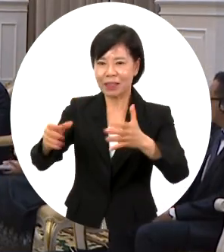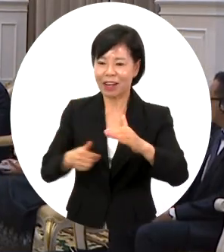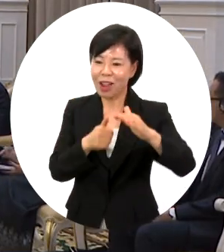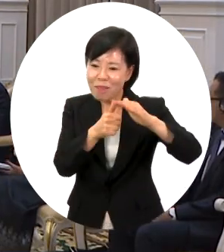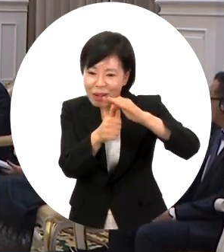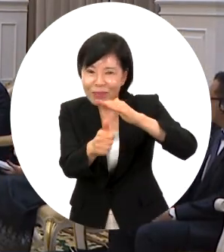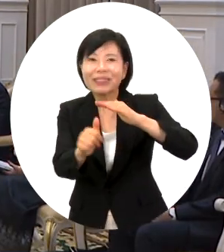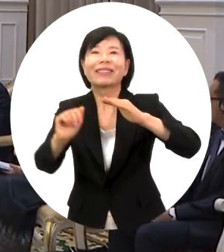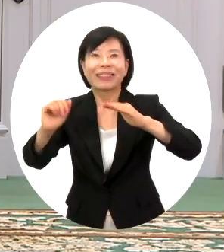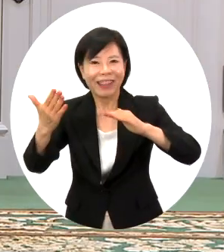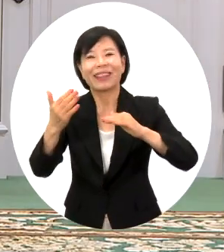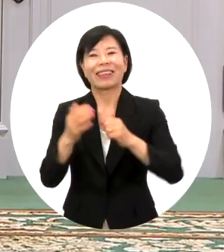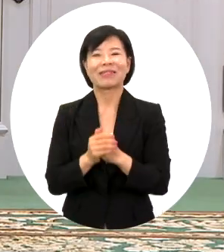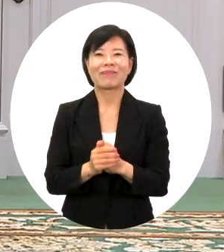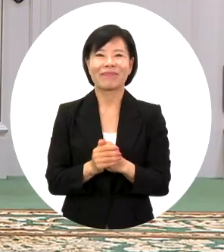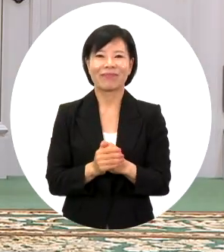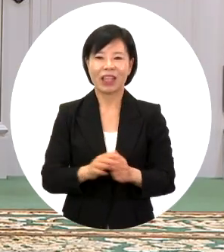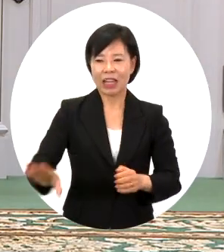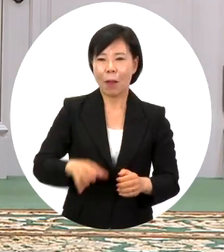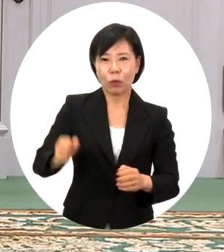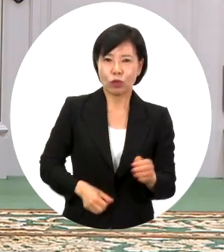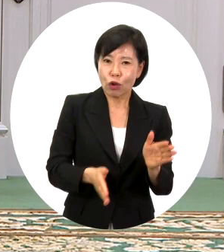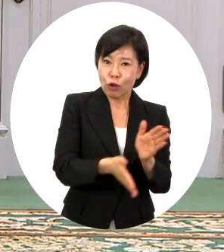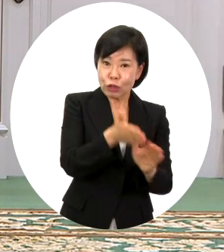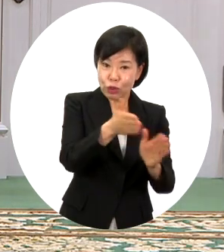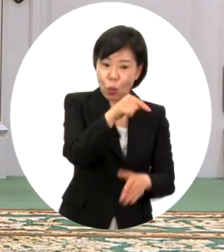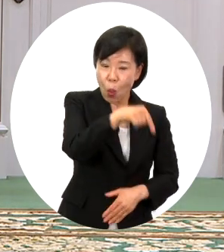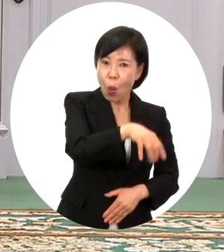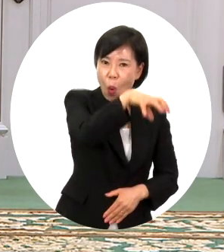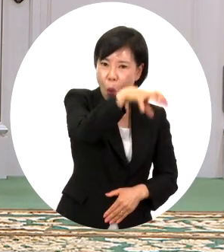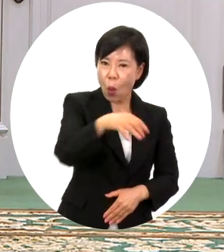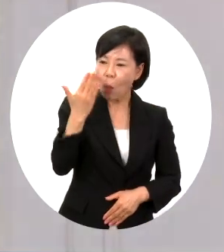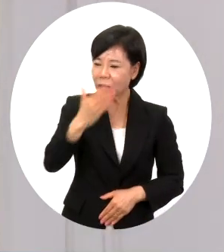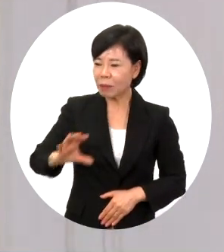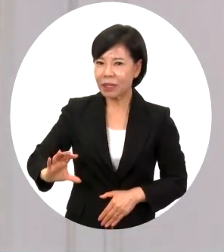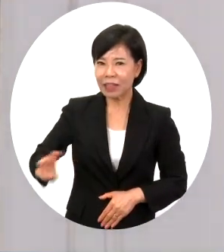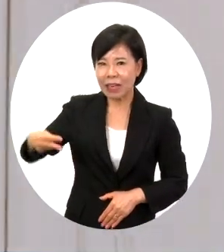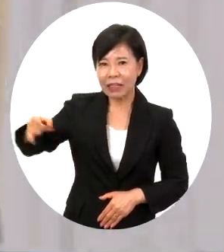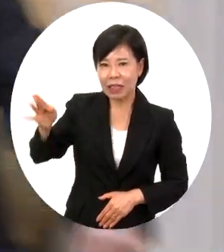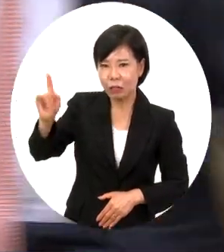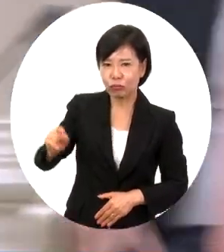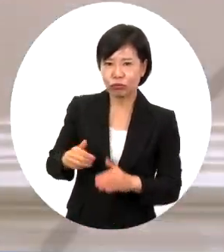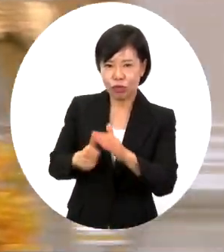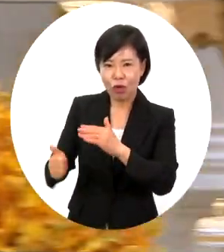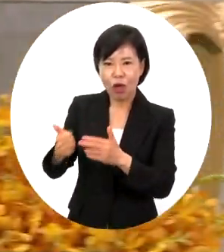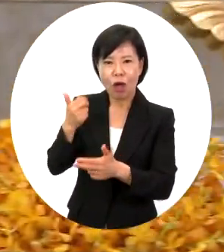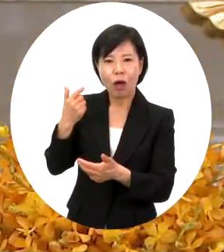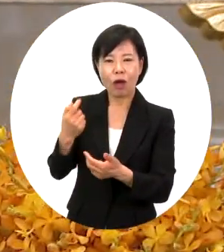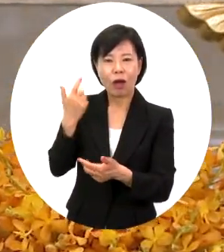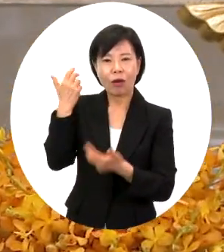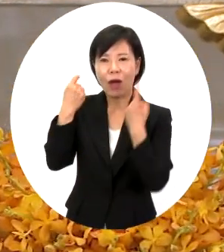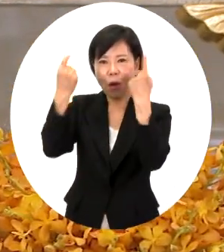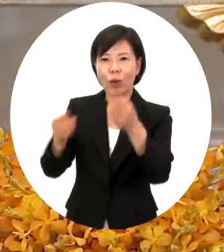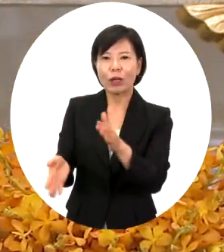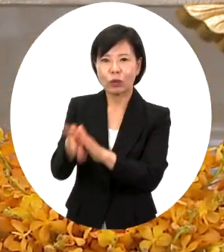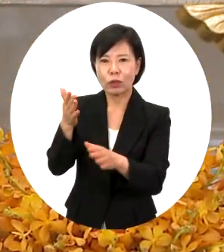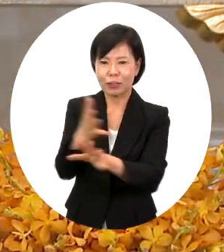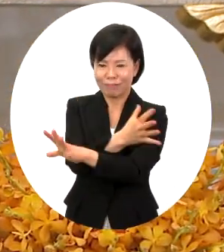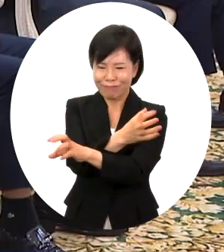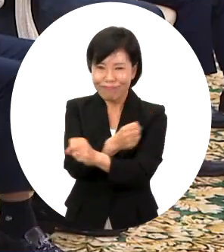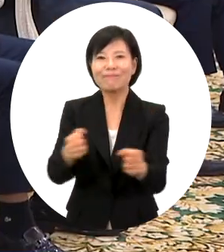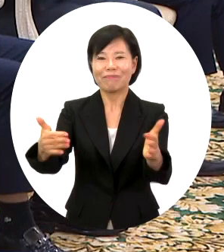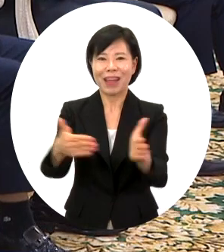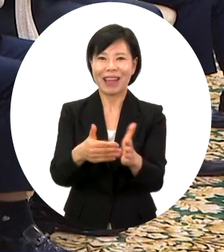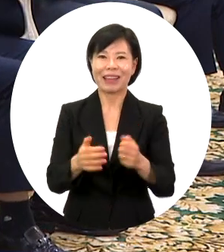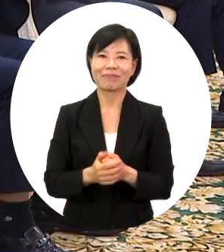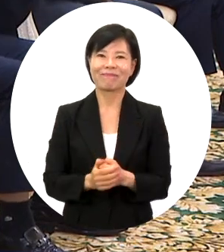캄보디아와 필리핀을 방문했는데요. 캄보디아 수도 프놈펜주와 필리핀 대표 관광도시 세부주와 실무교류